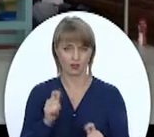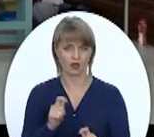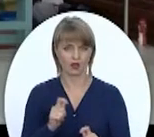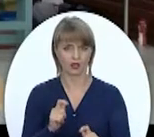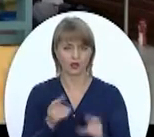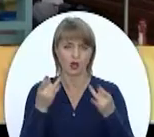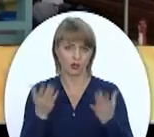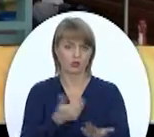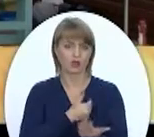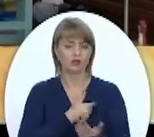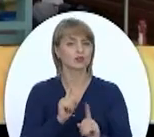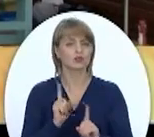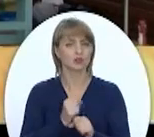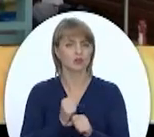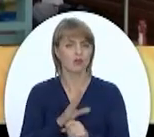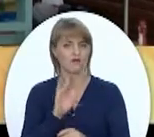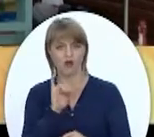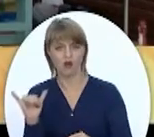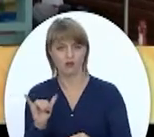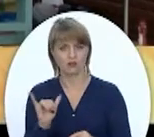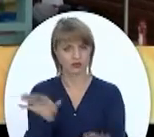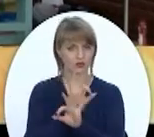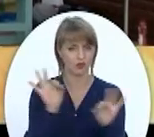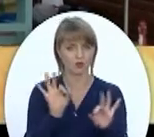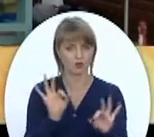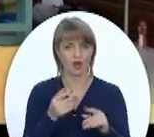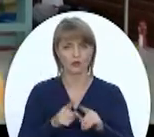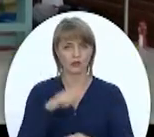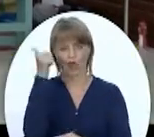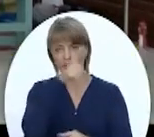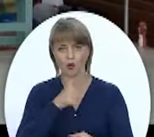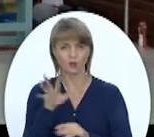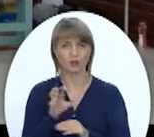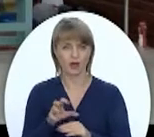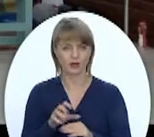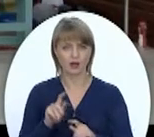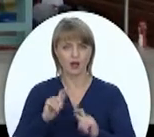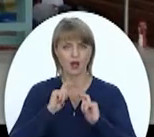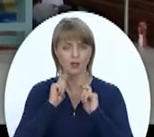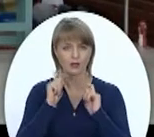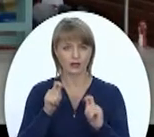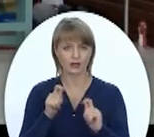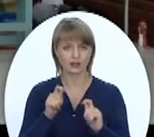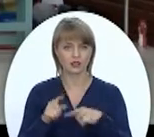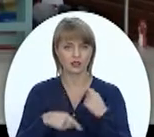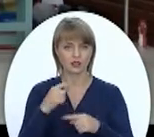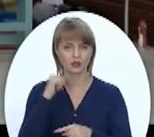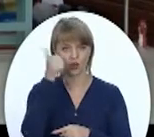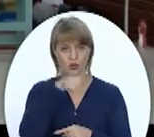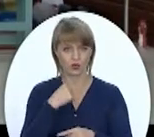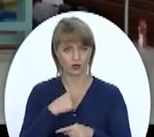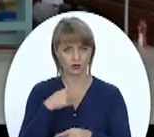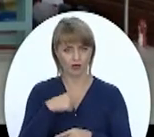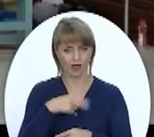просто, что вы хотите сделать что-то вау, здоровское, потому что год собаки. Подарите в следующий год, там, в год, не